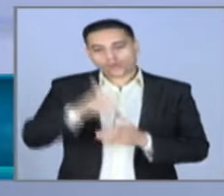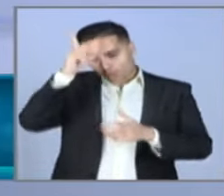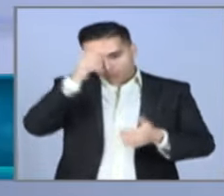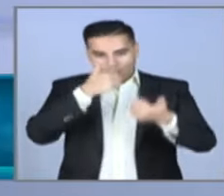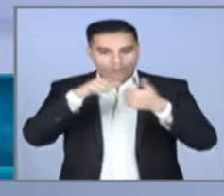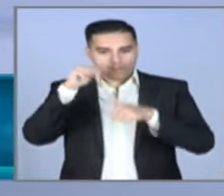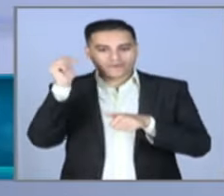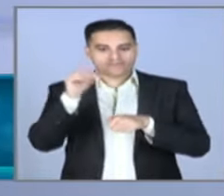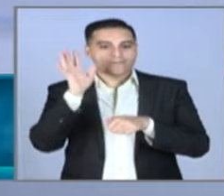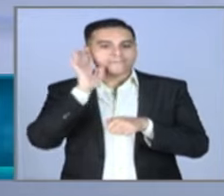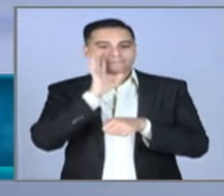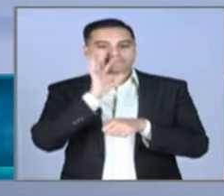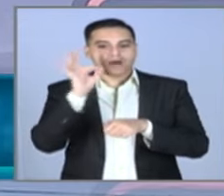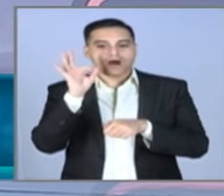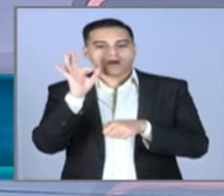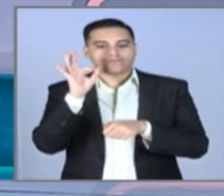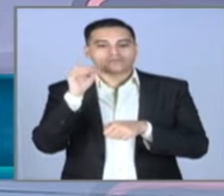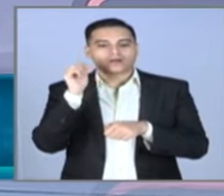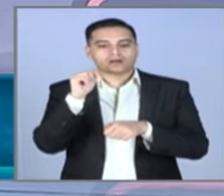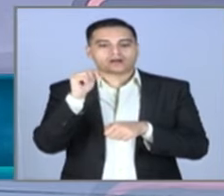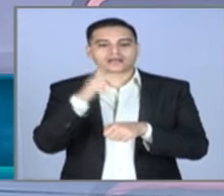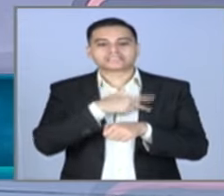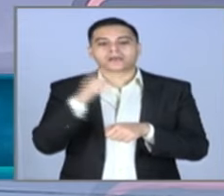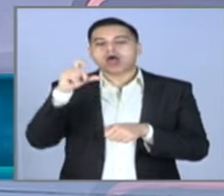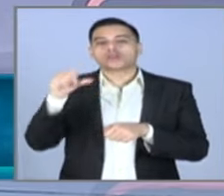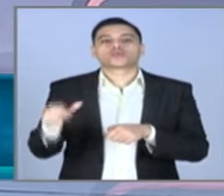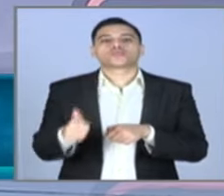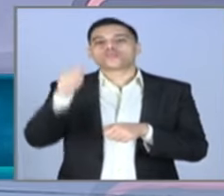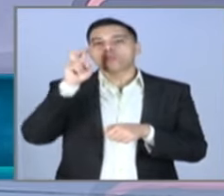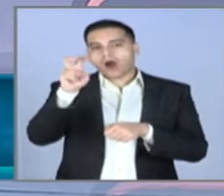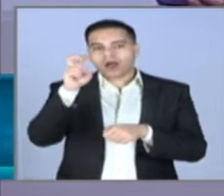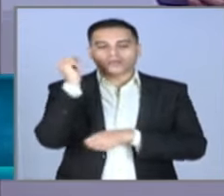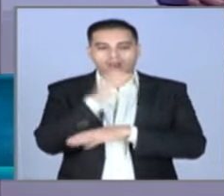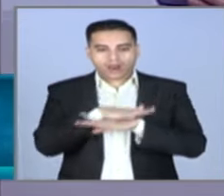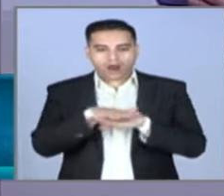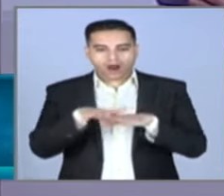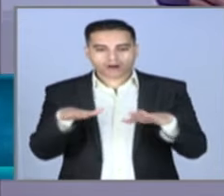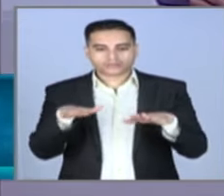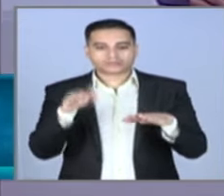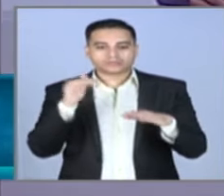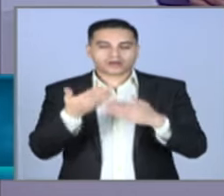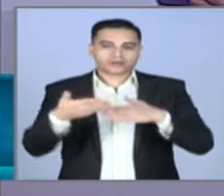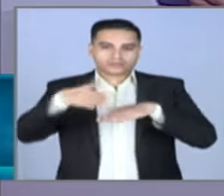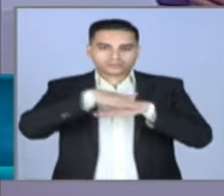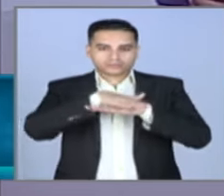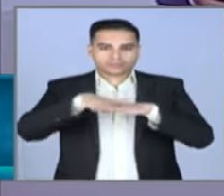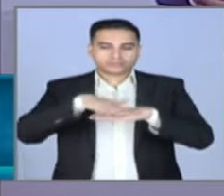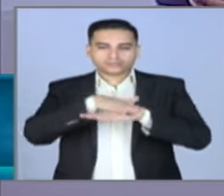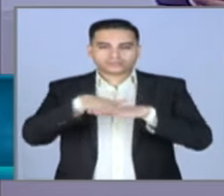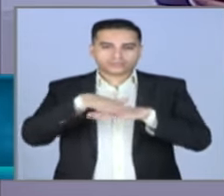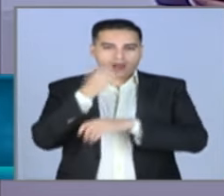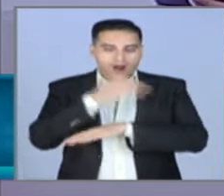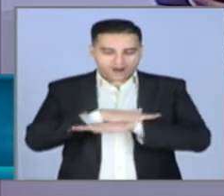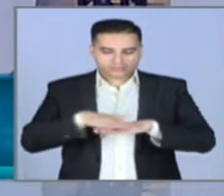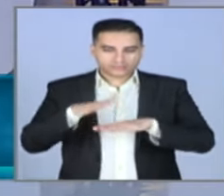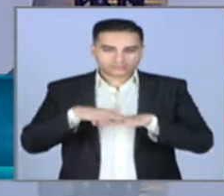علوم. يتكون اللب الخارجي لطبقة نواة الأرض من عنصرين معدنيين ذائبين،